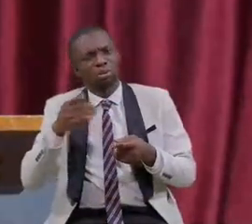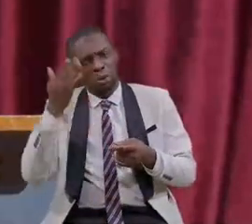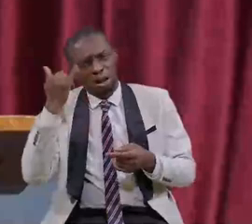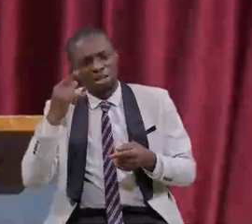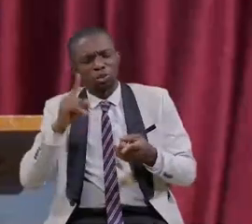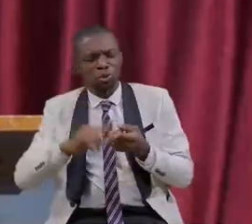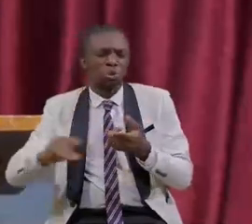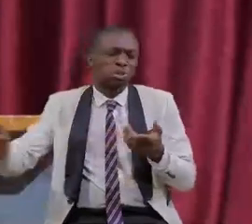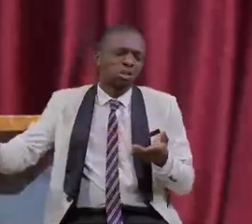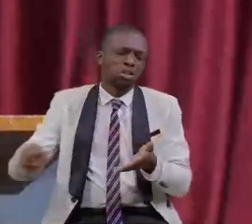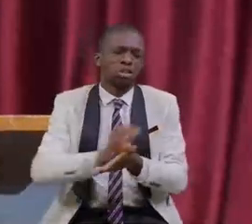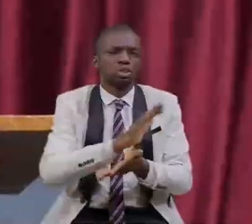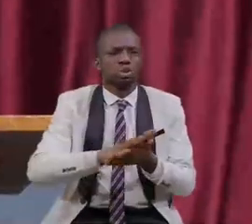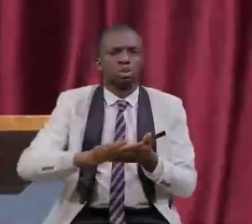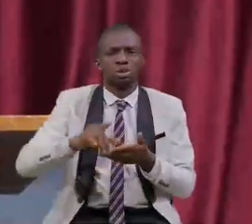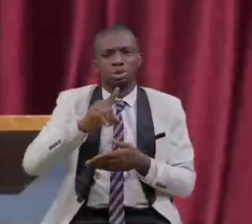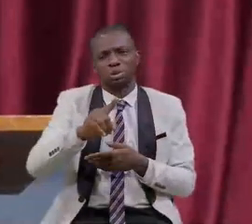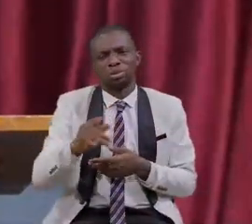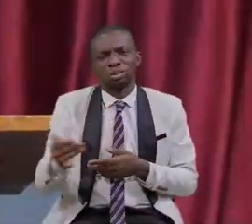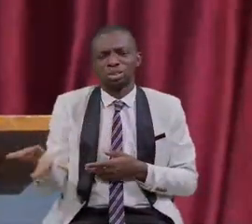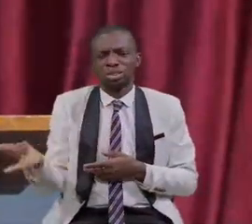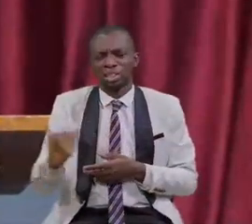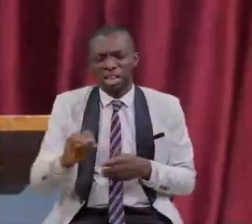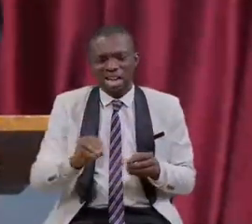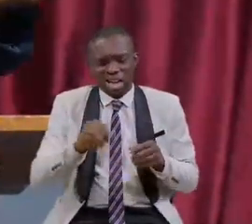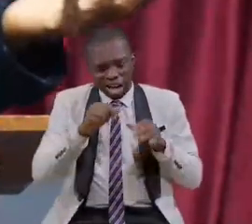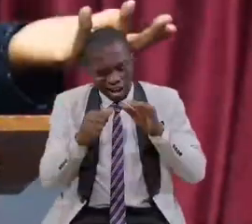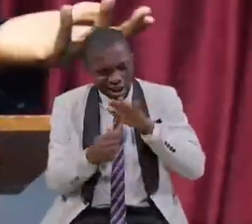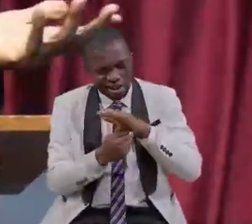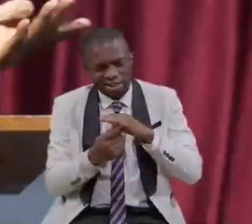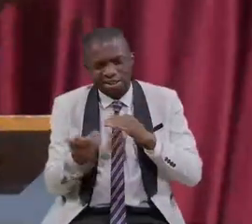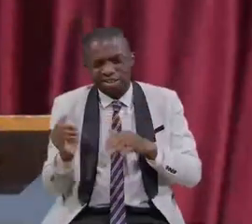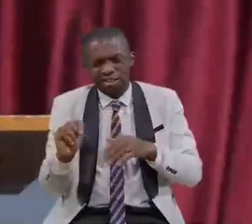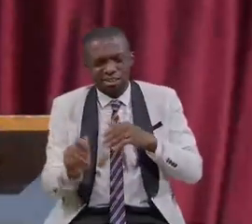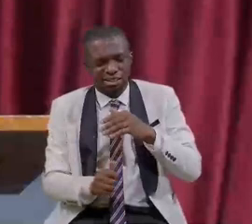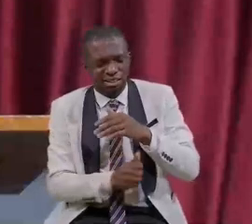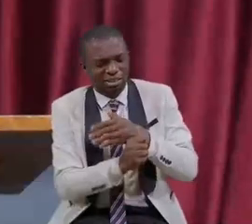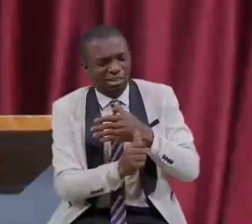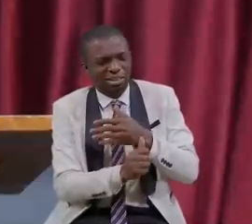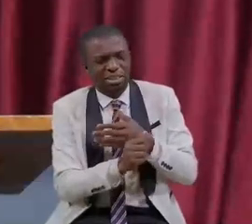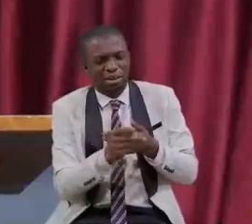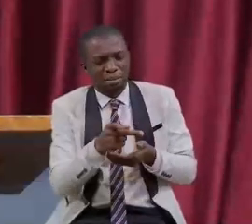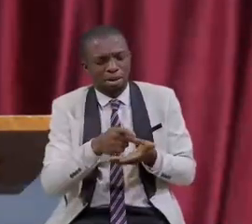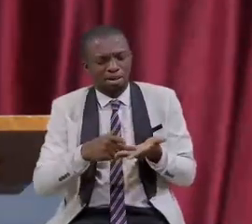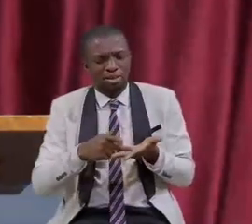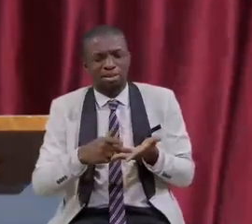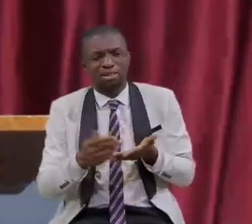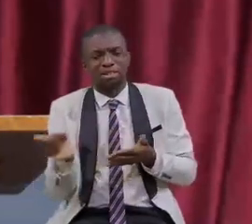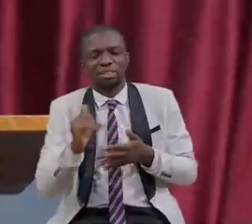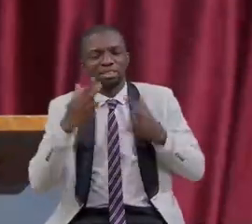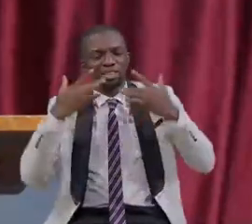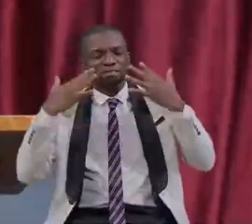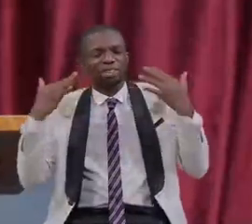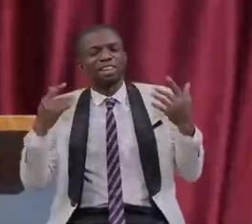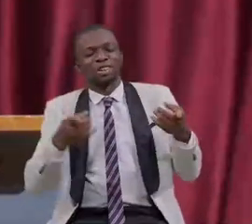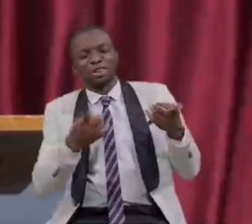« Alors, sur le point de nous écraser, ils